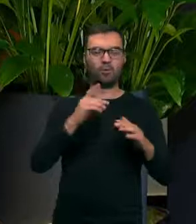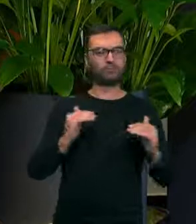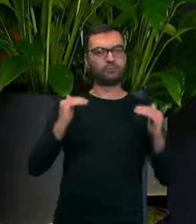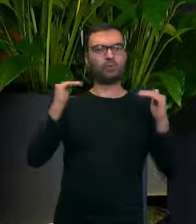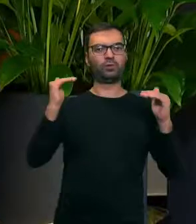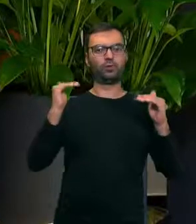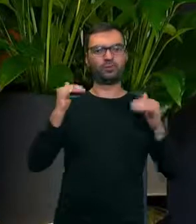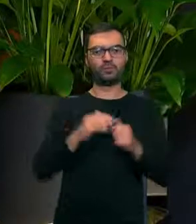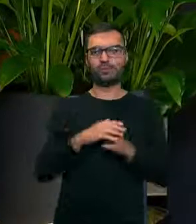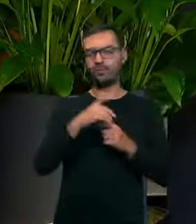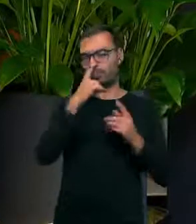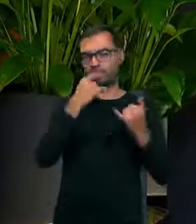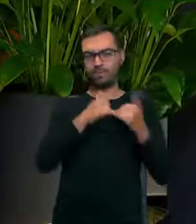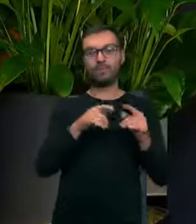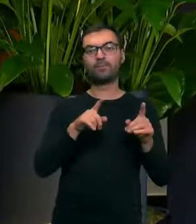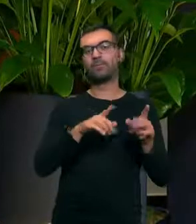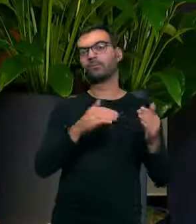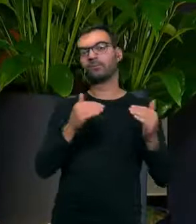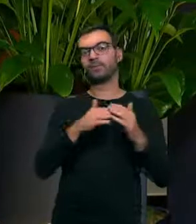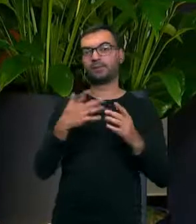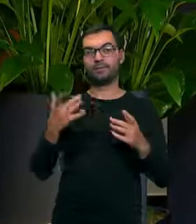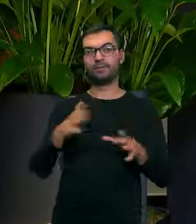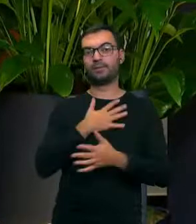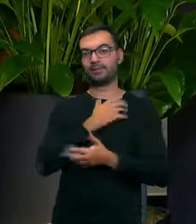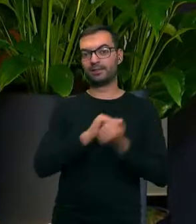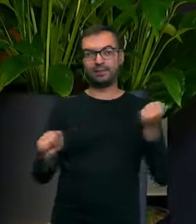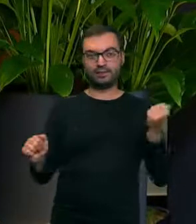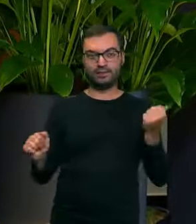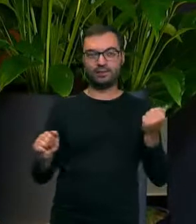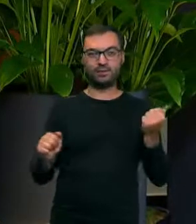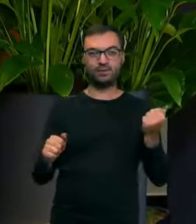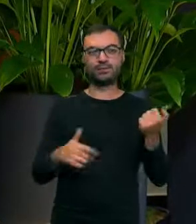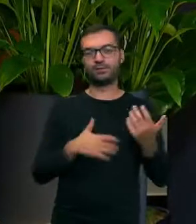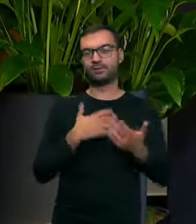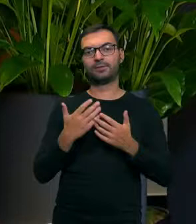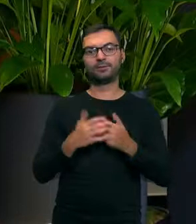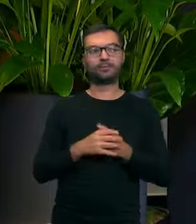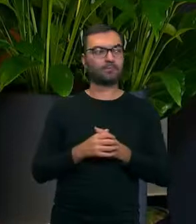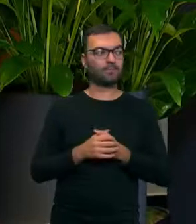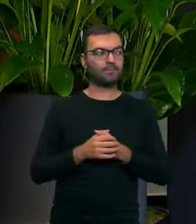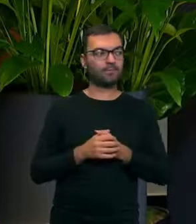powiedziałabym, zupełnie, zupełnie inny i ten taki przestraszony,